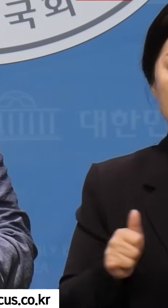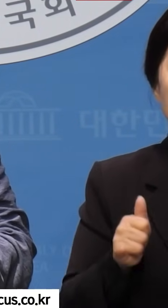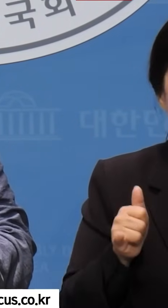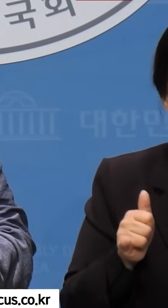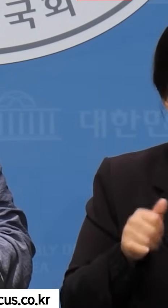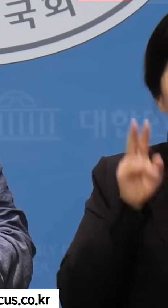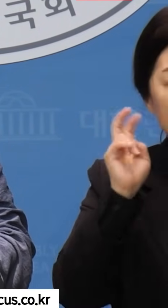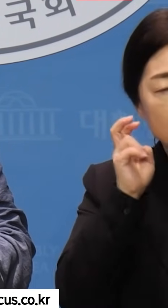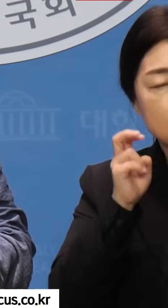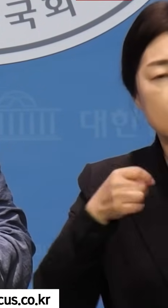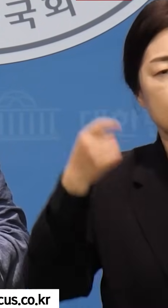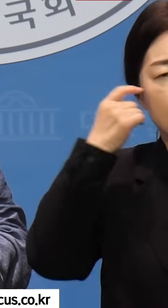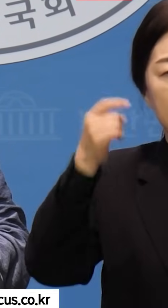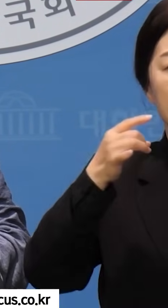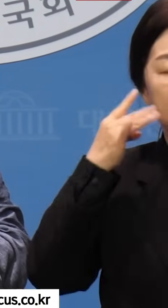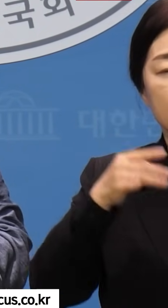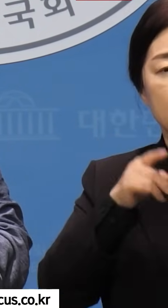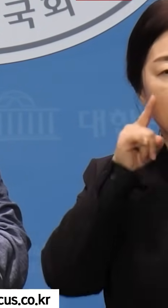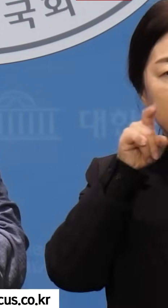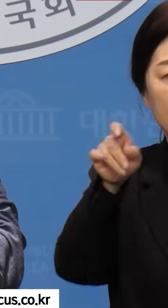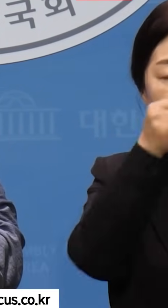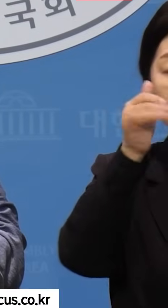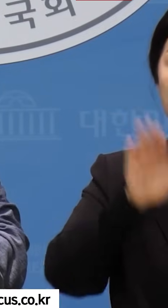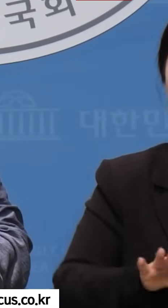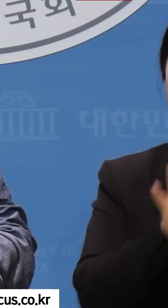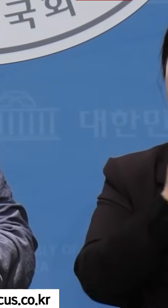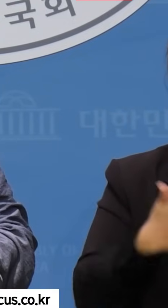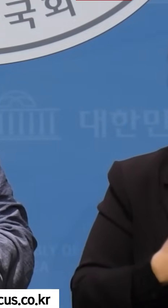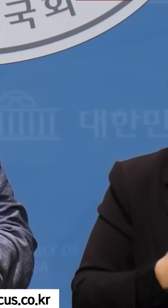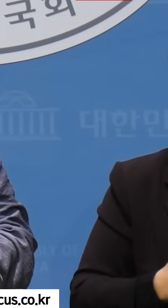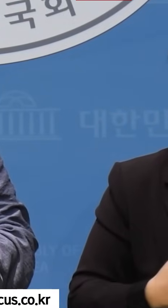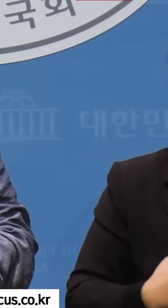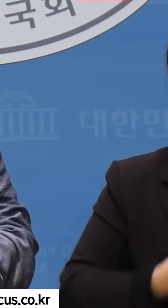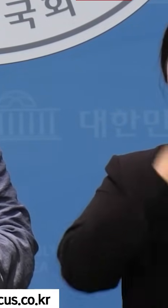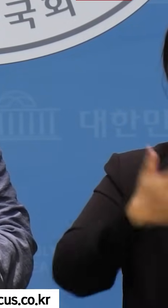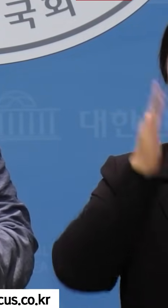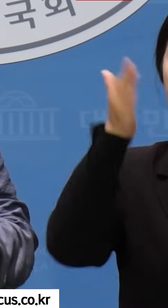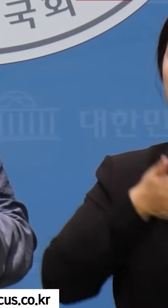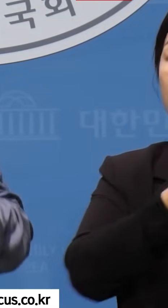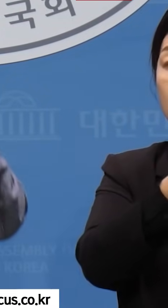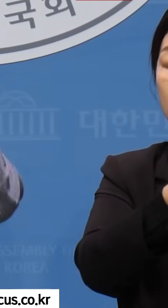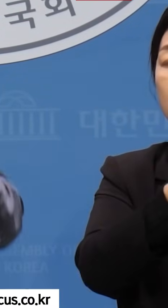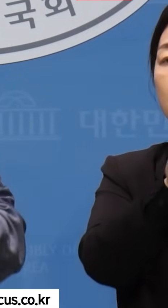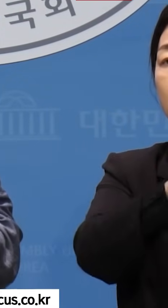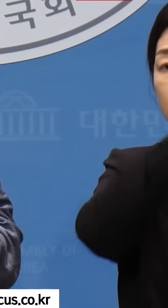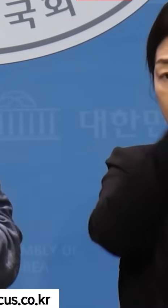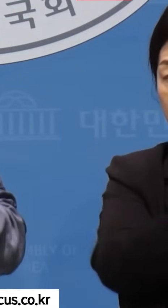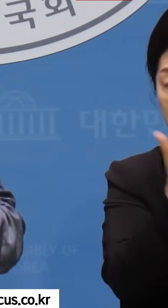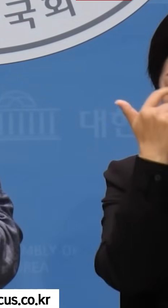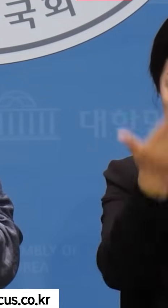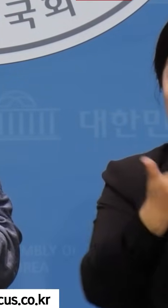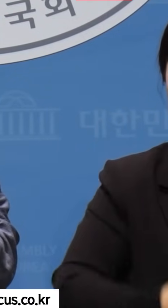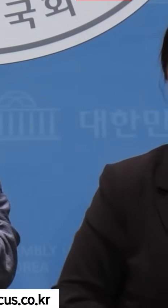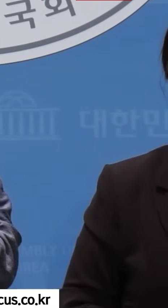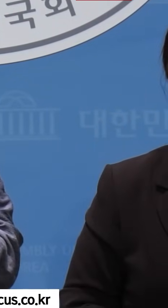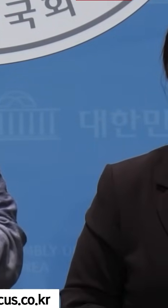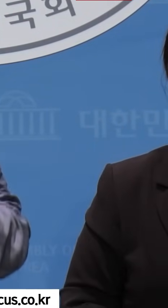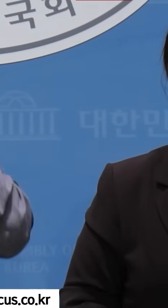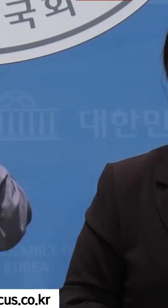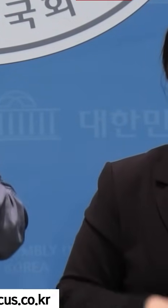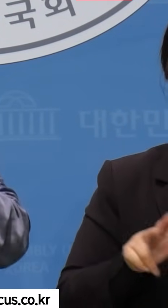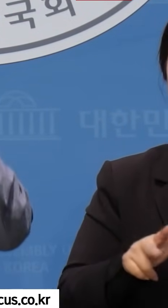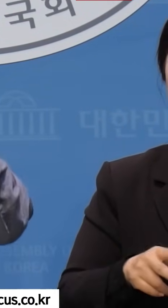그 의혹을 소개하고 제기한 것뿐입니다. 그게 어떻게 죄가 됩니까? 그리고 지금 검경이 그런 거 수사하고 기소할 시간이